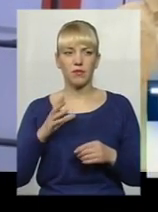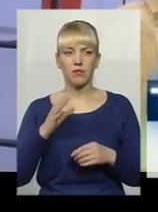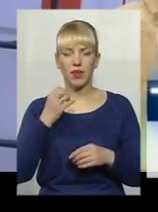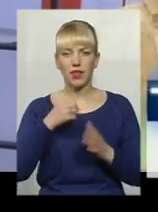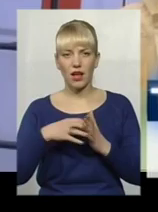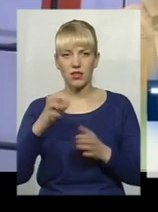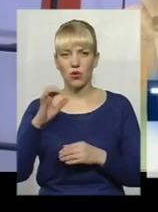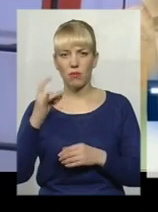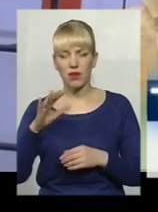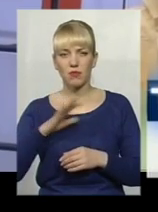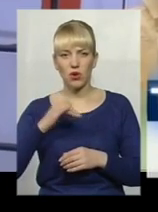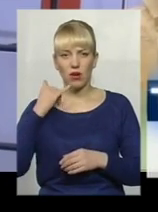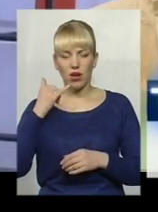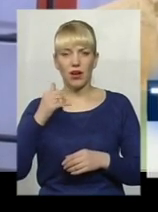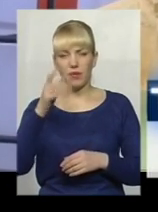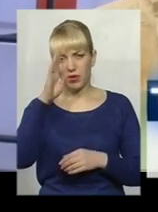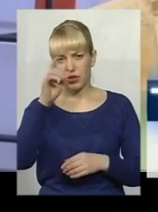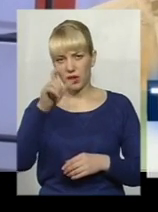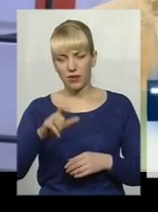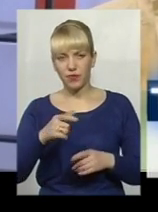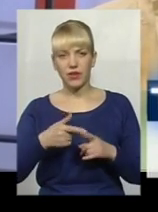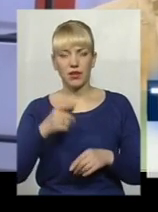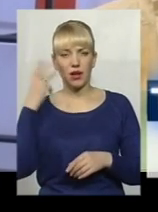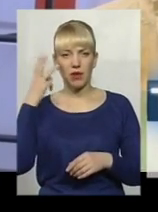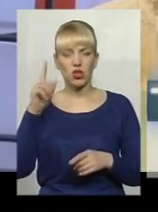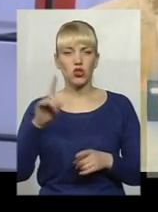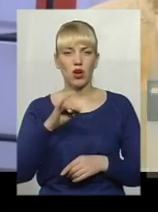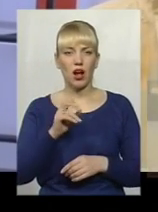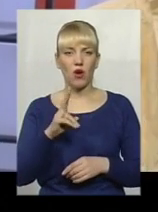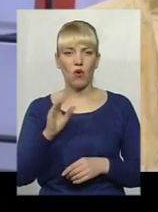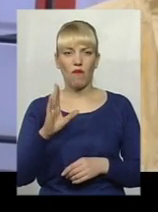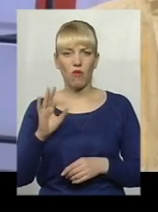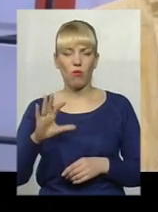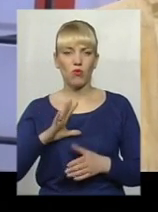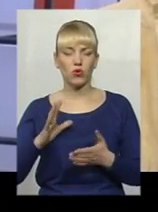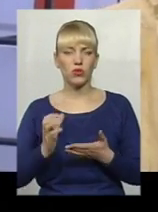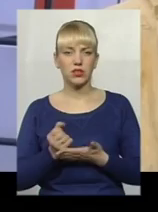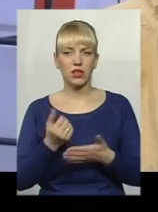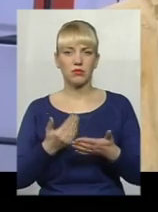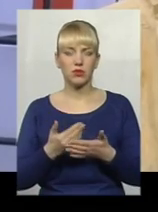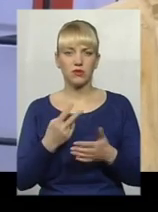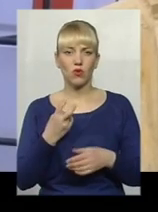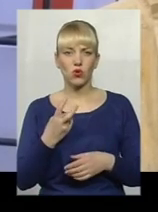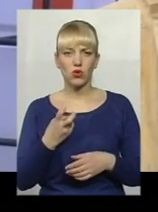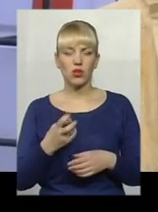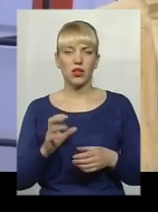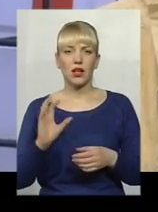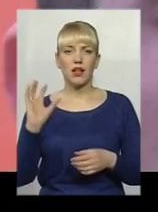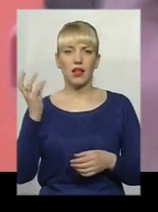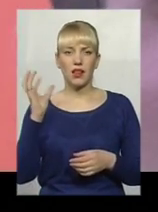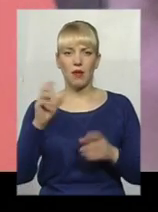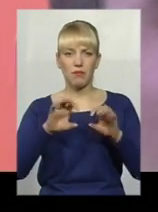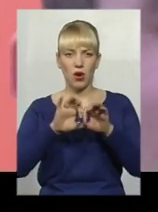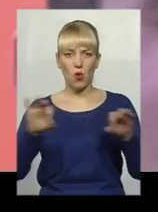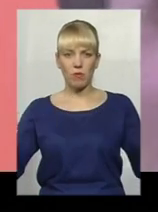від громадянина в місті Хмельницького, те, що в мікрорайоні Ракове було знайдено близько 200 люмінесцентних ламп.